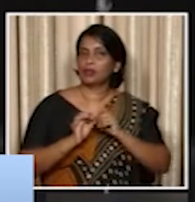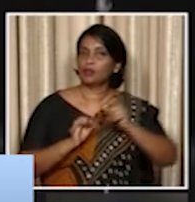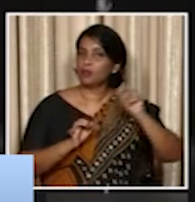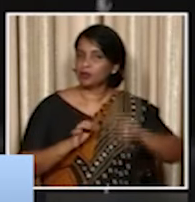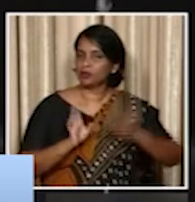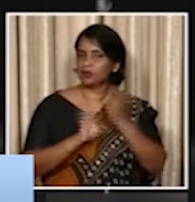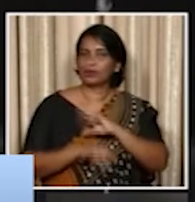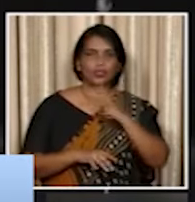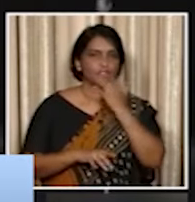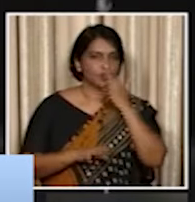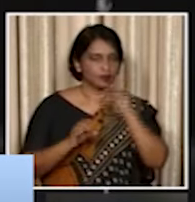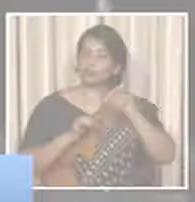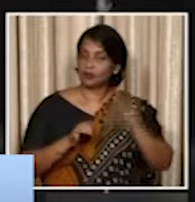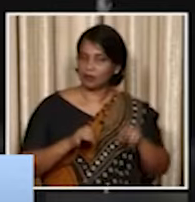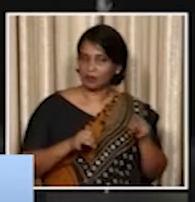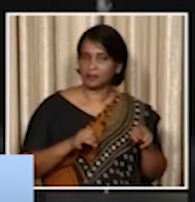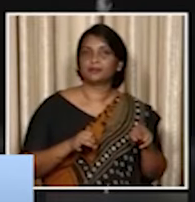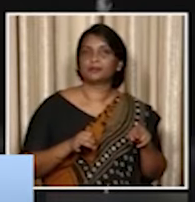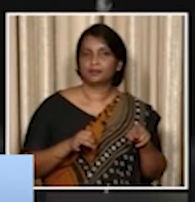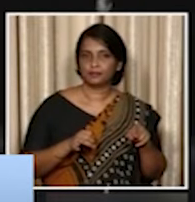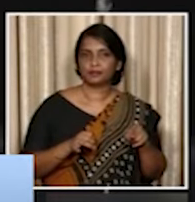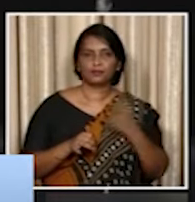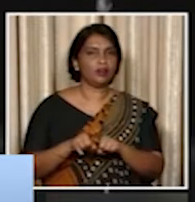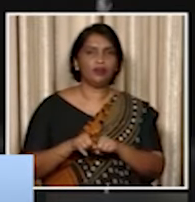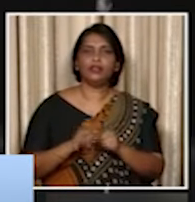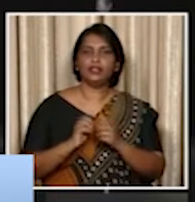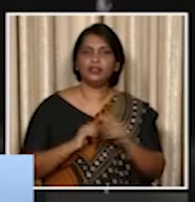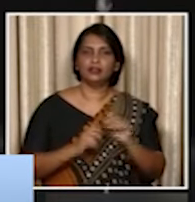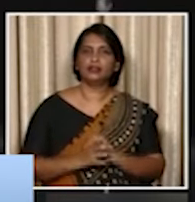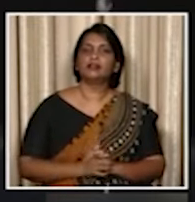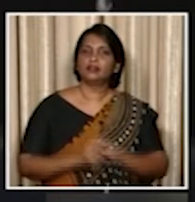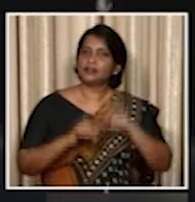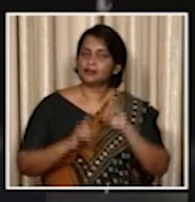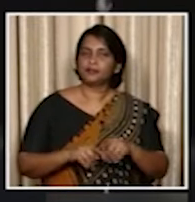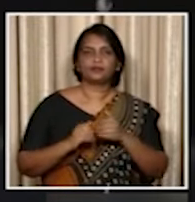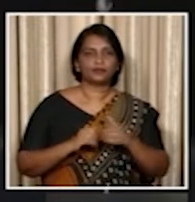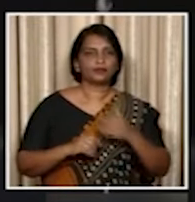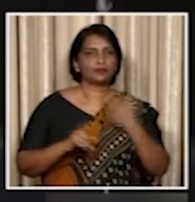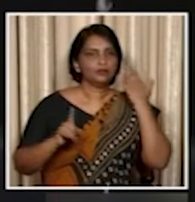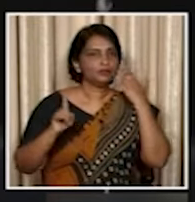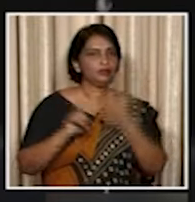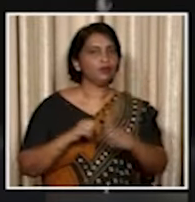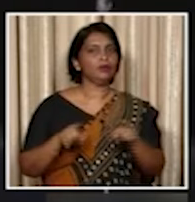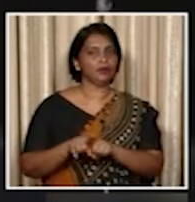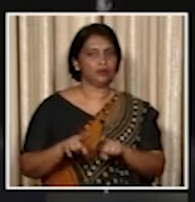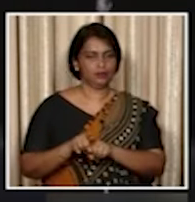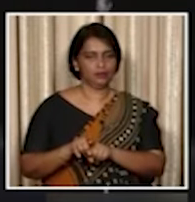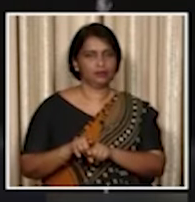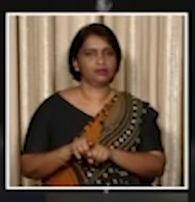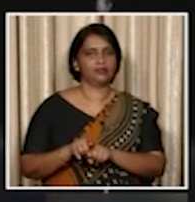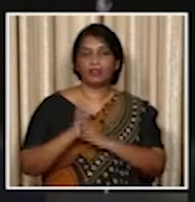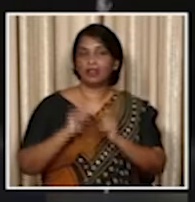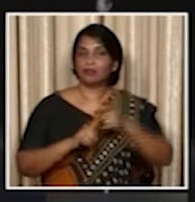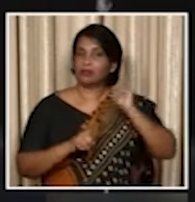පසුගිය සඳුදා පැවති අමාත්‍ය මණ්ඩලයේදී සමාව ඇදීමක් සිදු කළා. ඒ වගේම මුලින්ම මේ සම්බන්ධයෙන් කියද්දි කිව්වේ ඒ වෙලාවේ අමාත්‍ය මණ්ඩලය